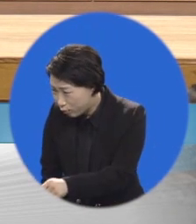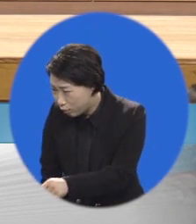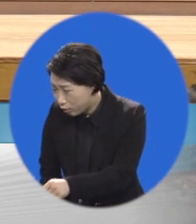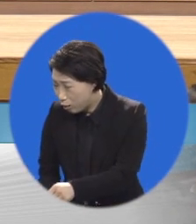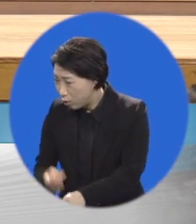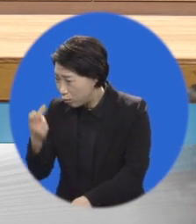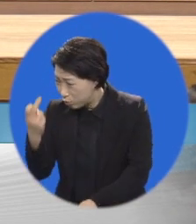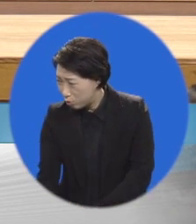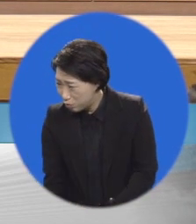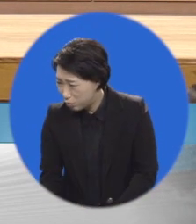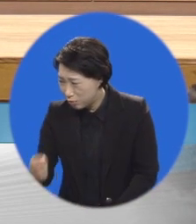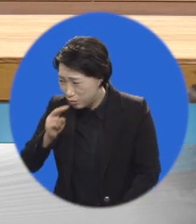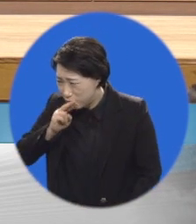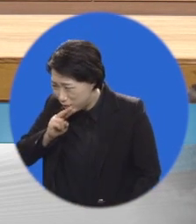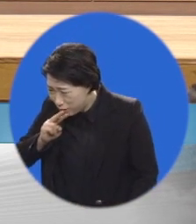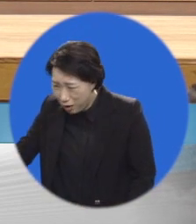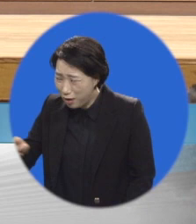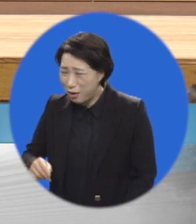아우야,